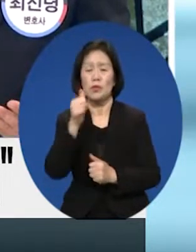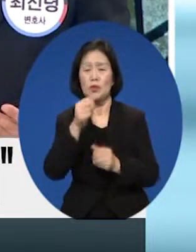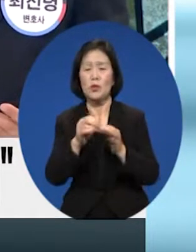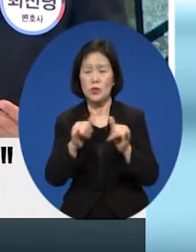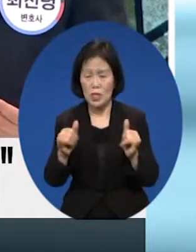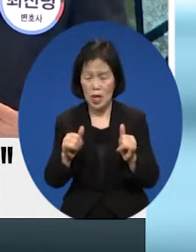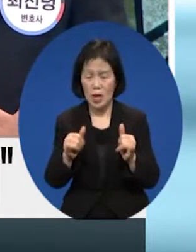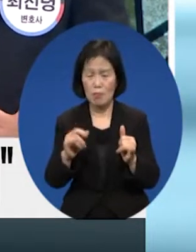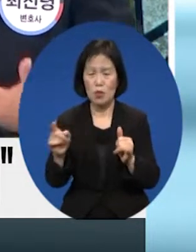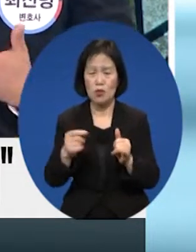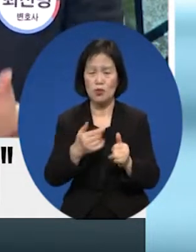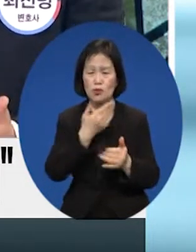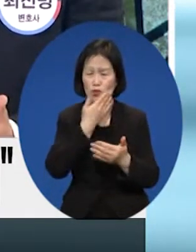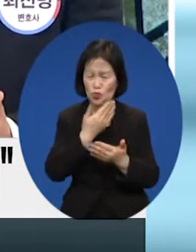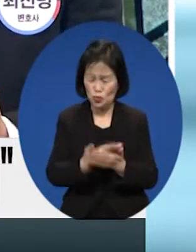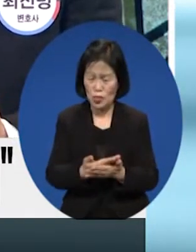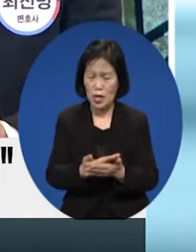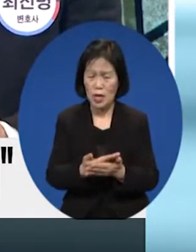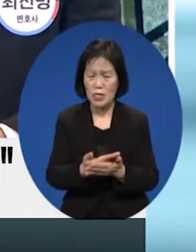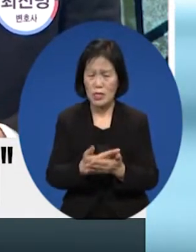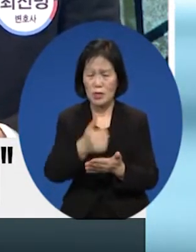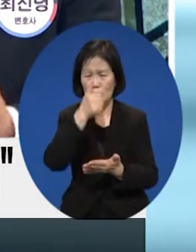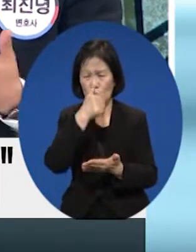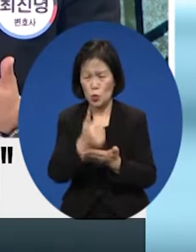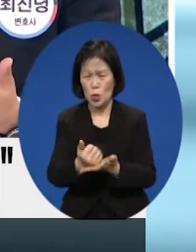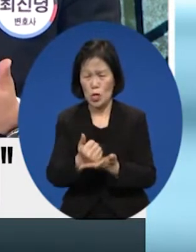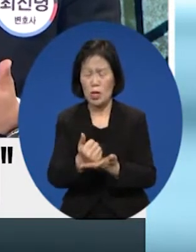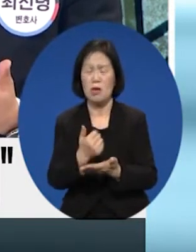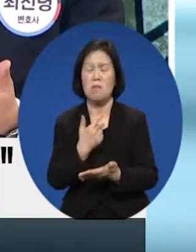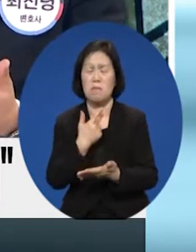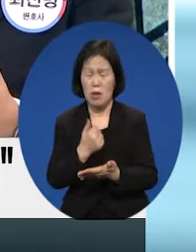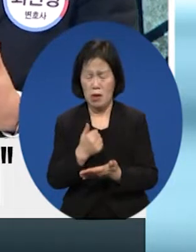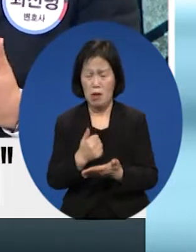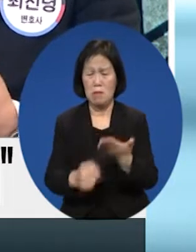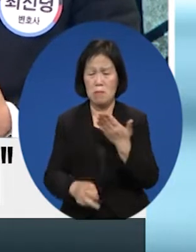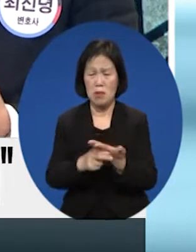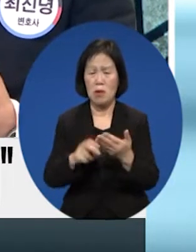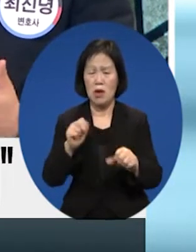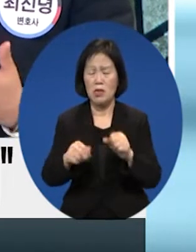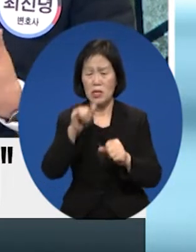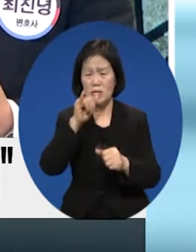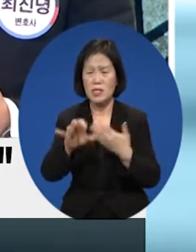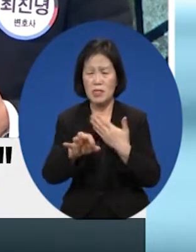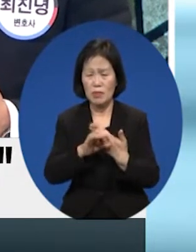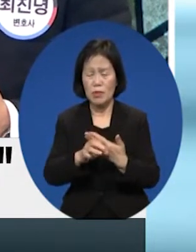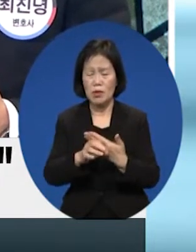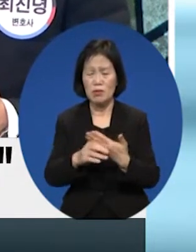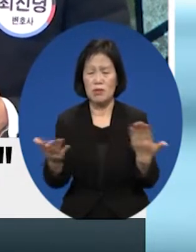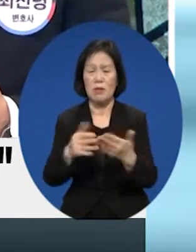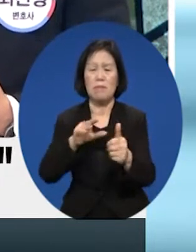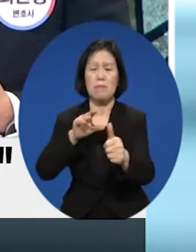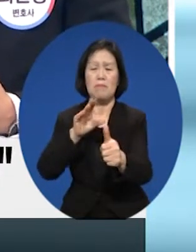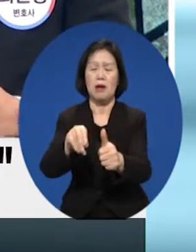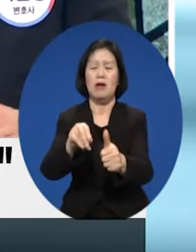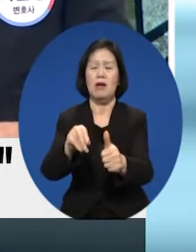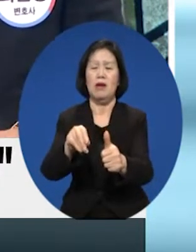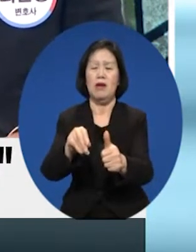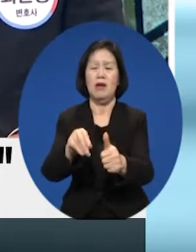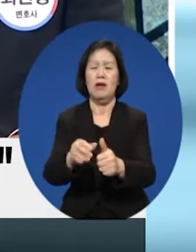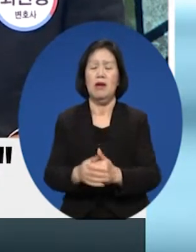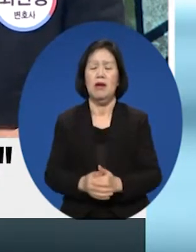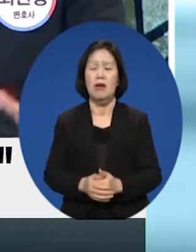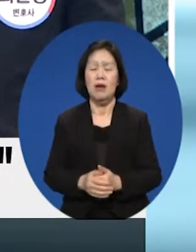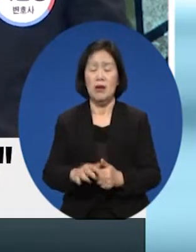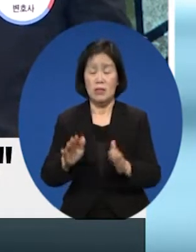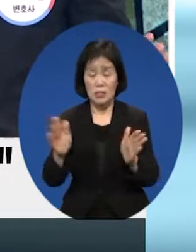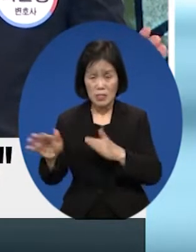어떤 이런 중대한 업무가 어떤 그 불법 행위를 하면은 저희가 직무가 정지가 됩니다. 그런데 이 부분